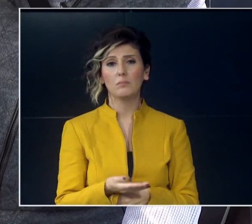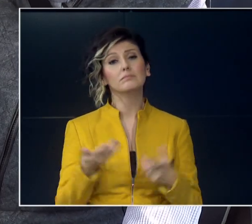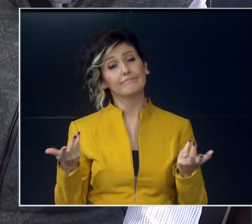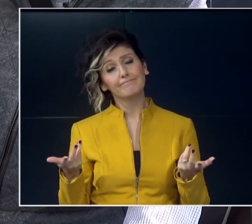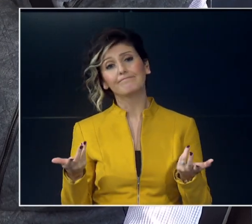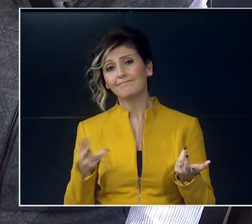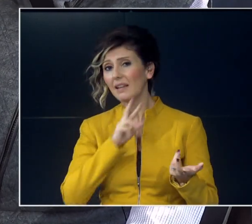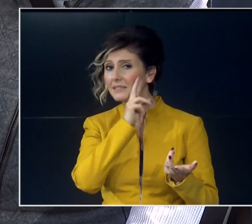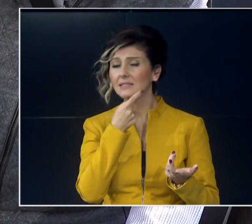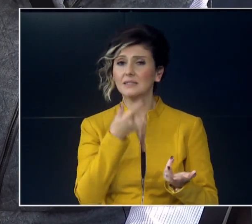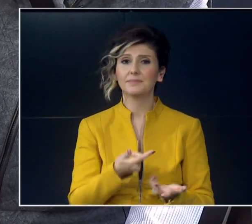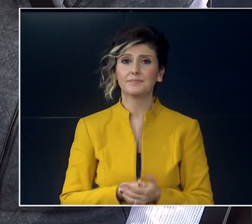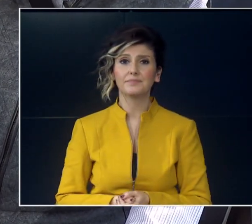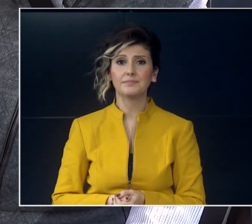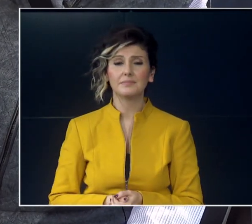Maalesef.